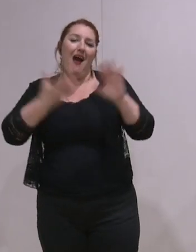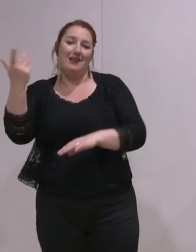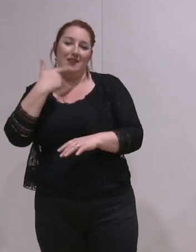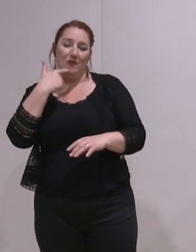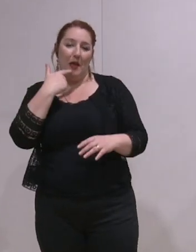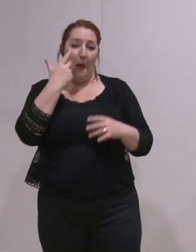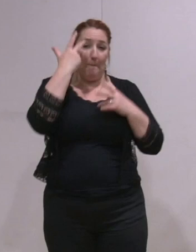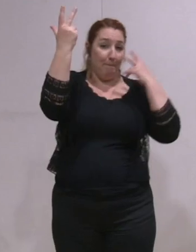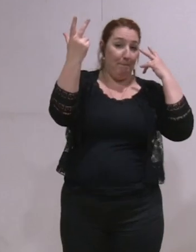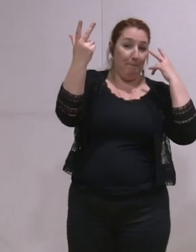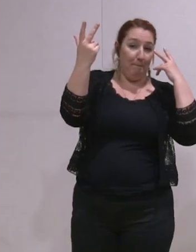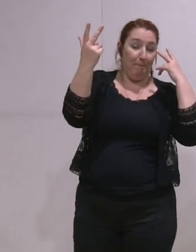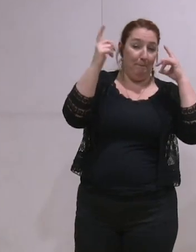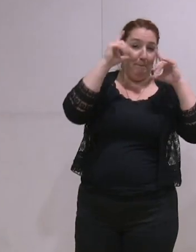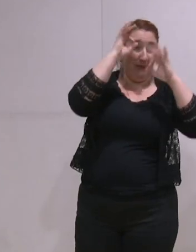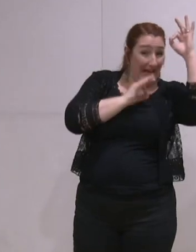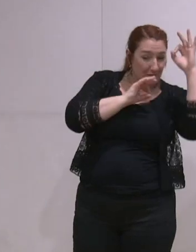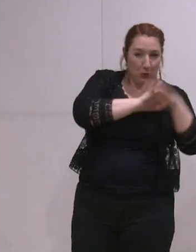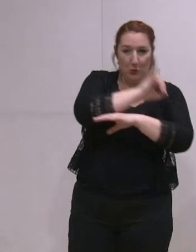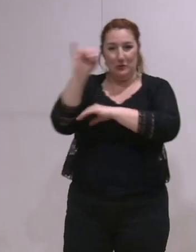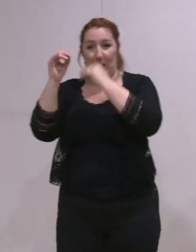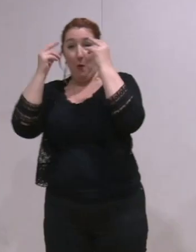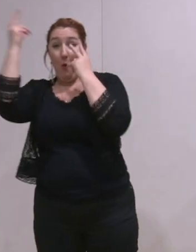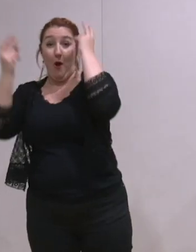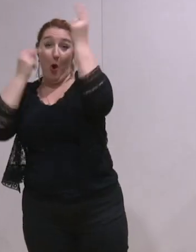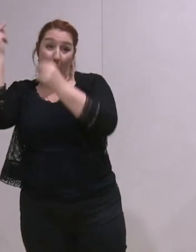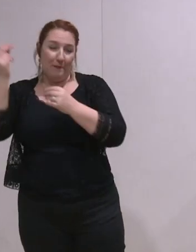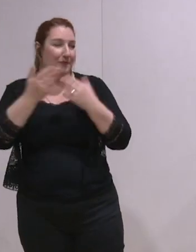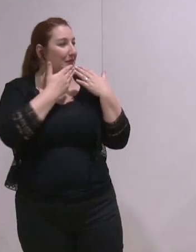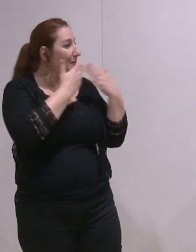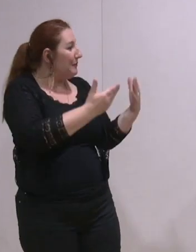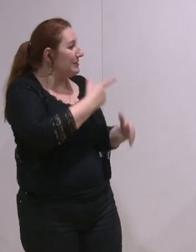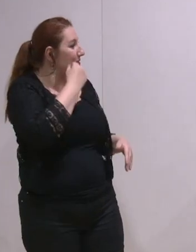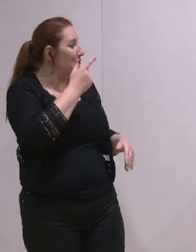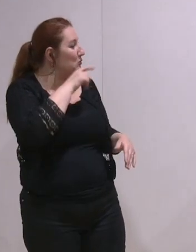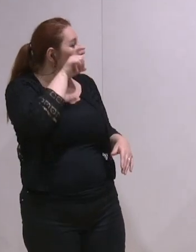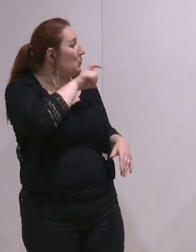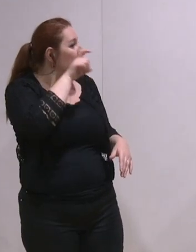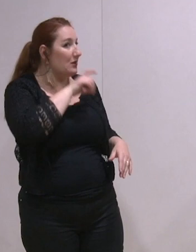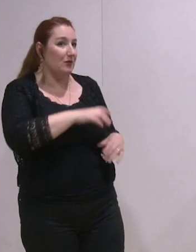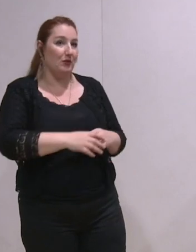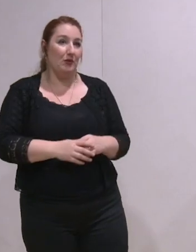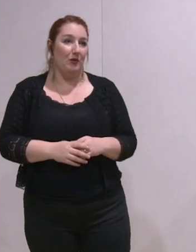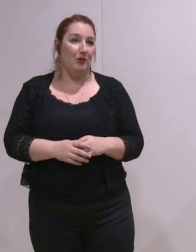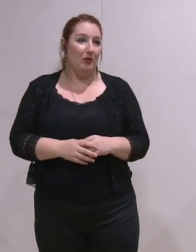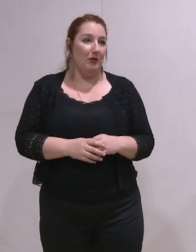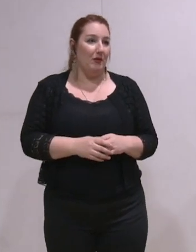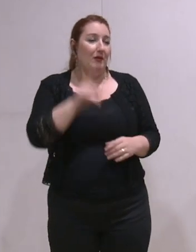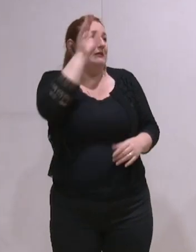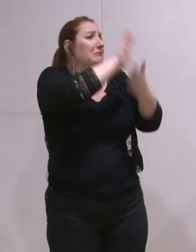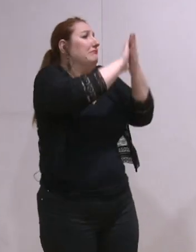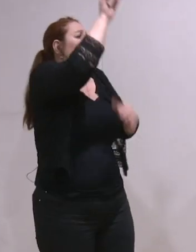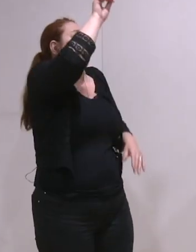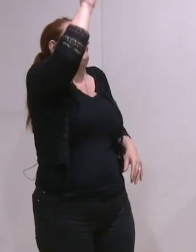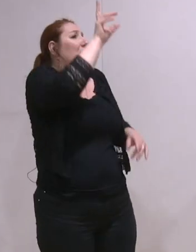Pop Art nous reprenons le fil merci à vous monsieur Tosato pour votre présence ah